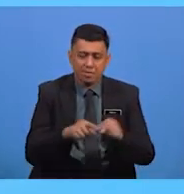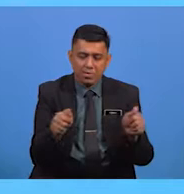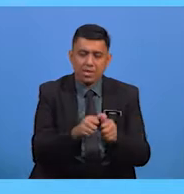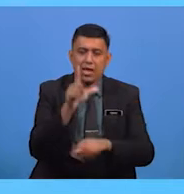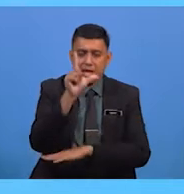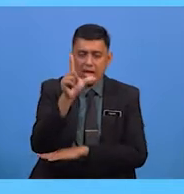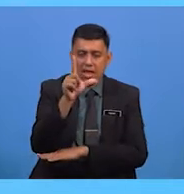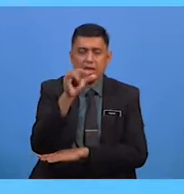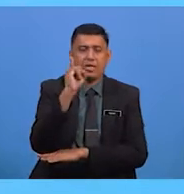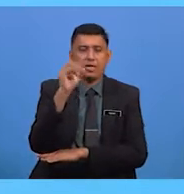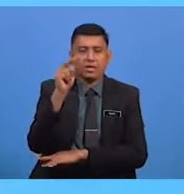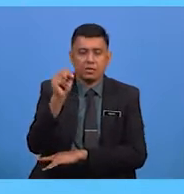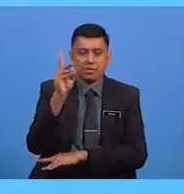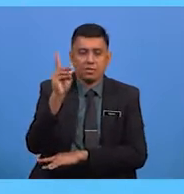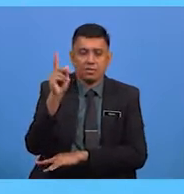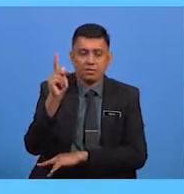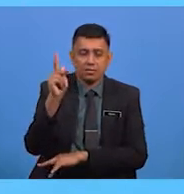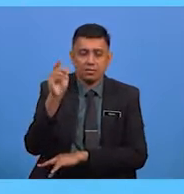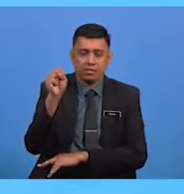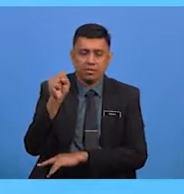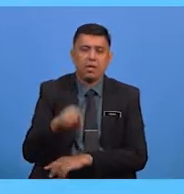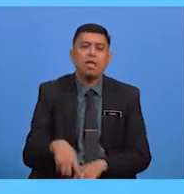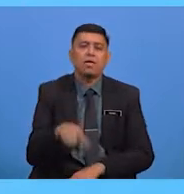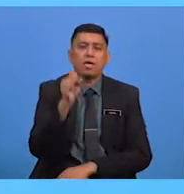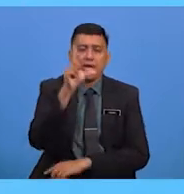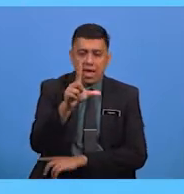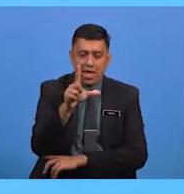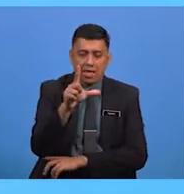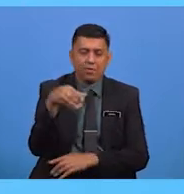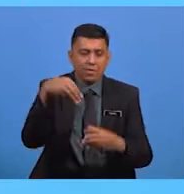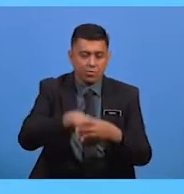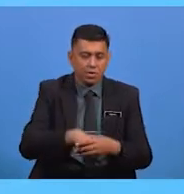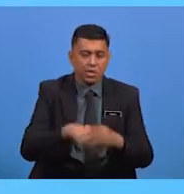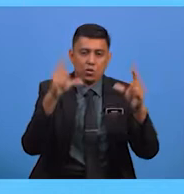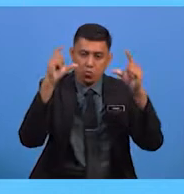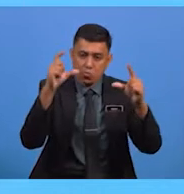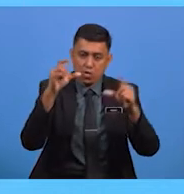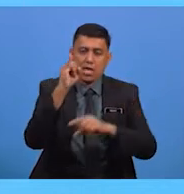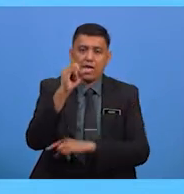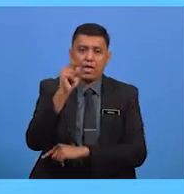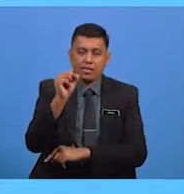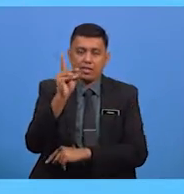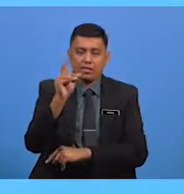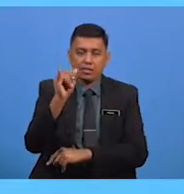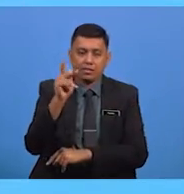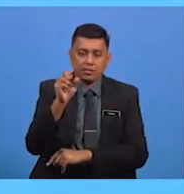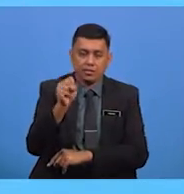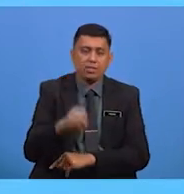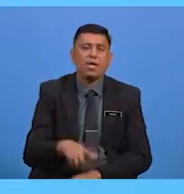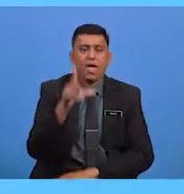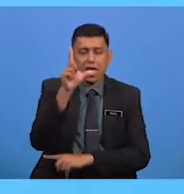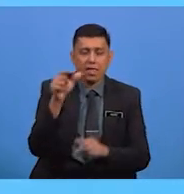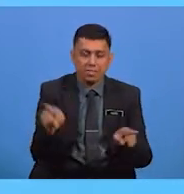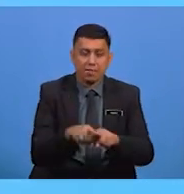dengan L indeks. Baris seterusnya, setkan L dalam tanda kurungan indeks sama